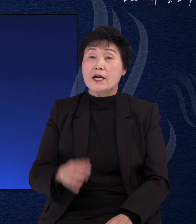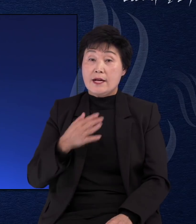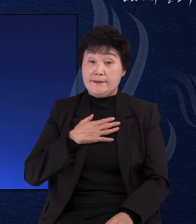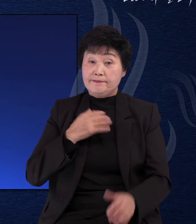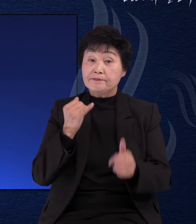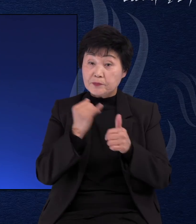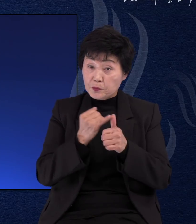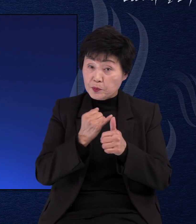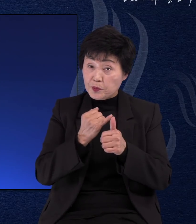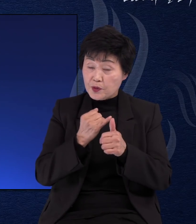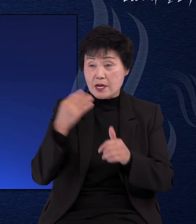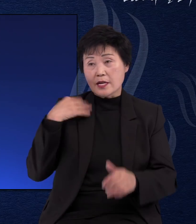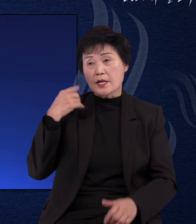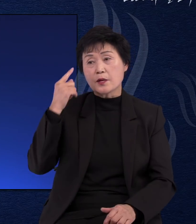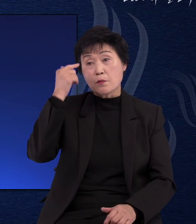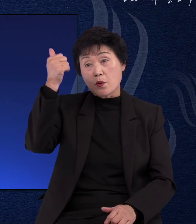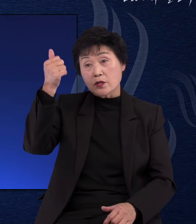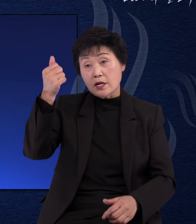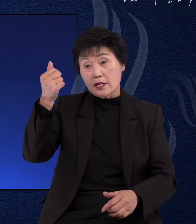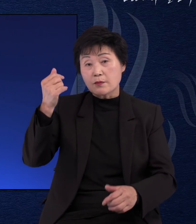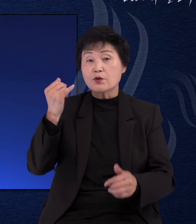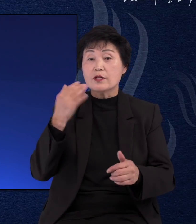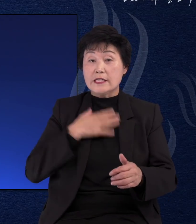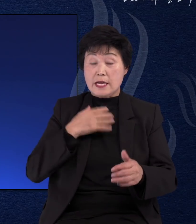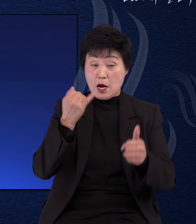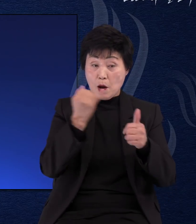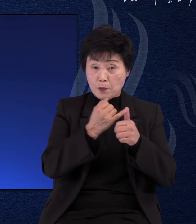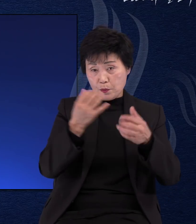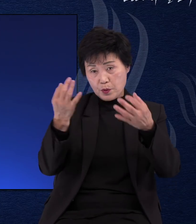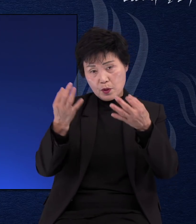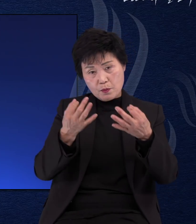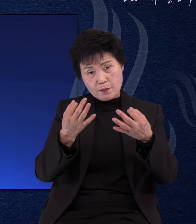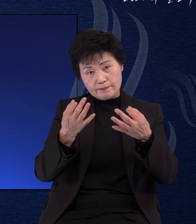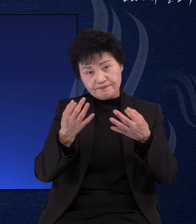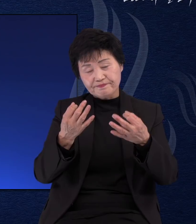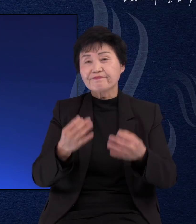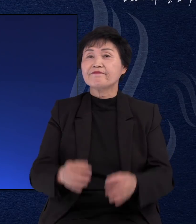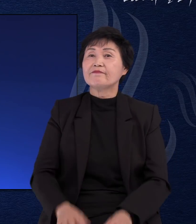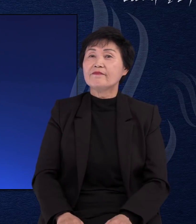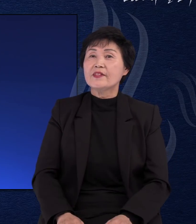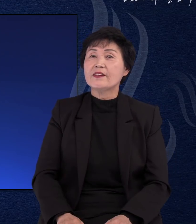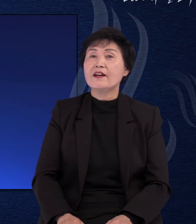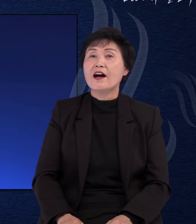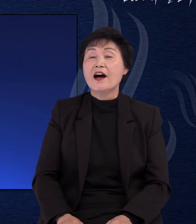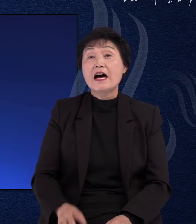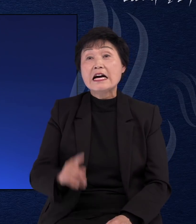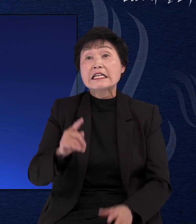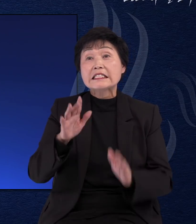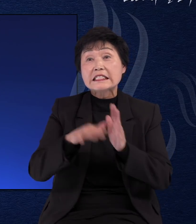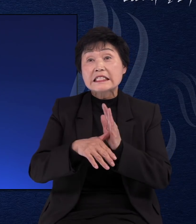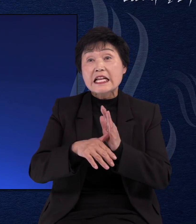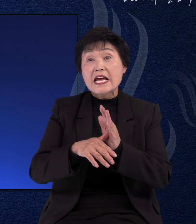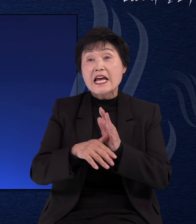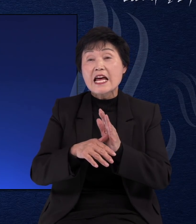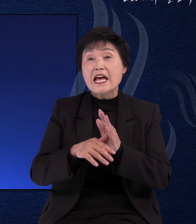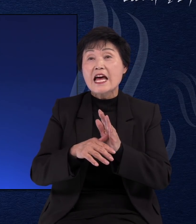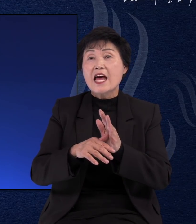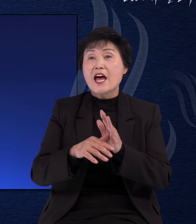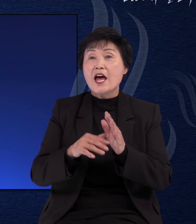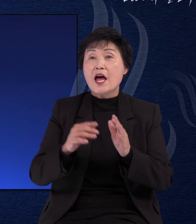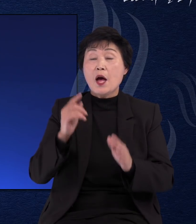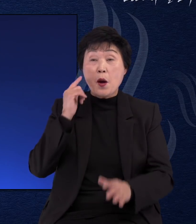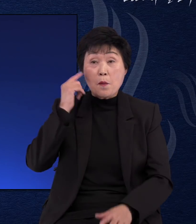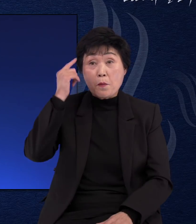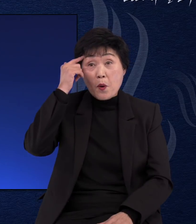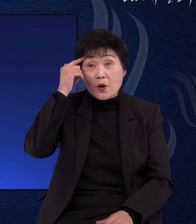이 목회의 전의를 다 상실하셔서 금방 어디라도 떠나실 것 같아서, 그때만 하더라도 달라스에 목회하시다가 공부 마치면